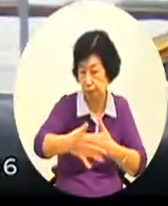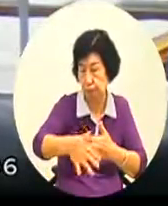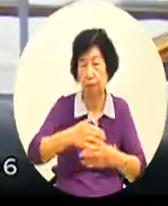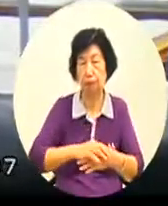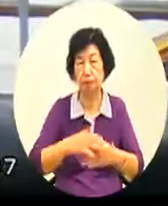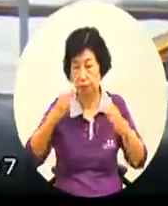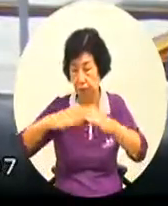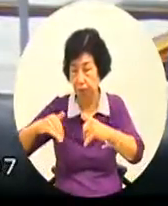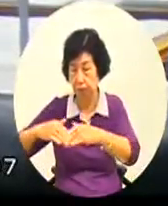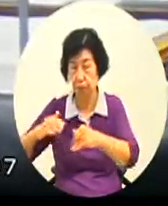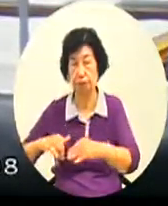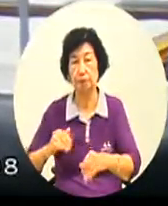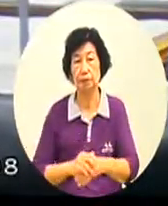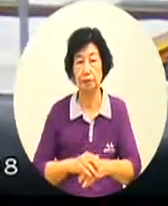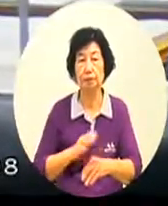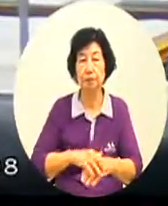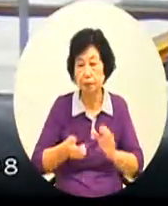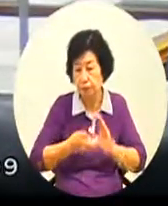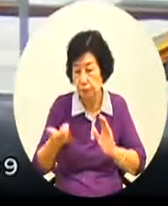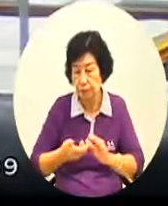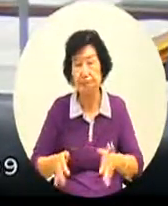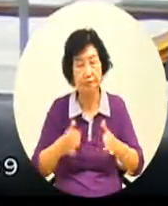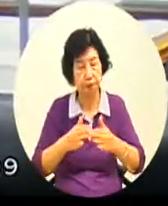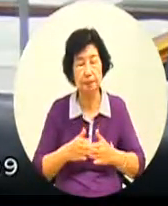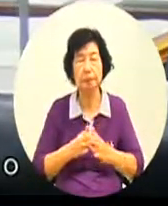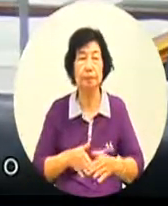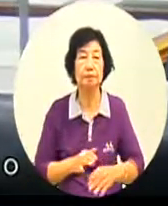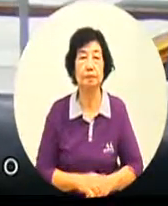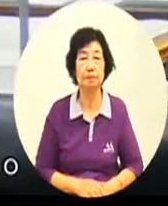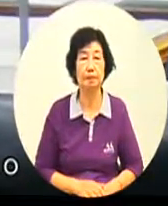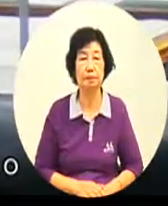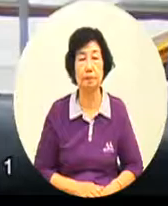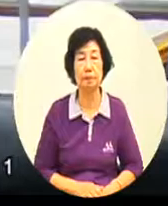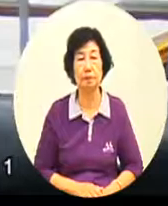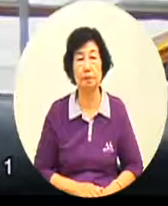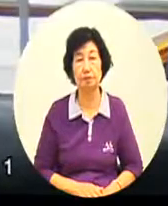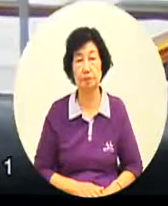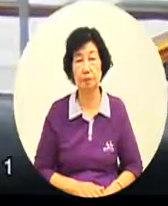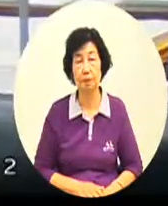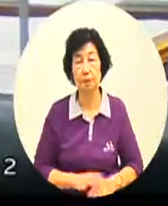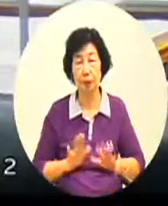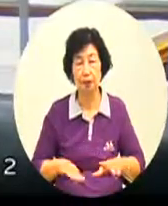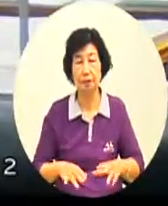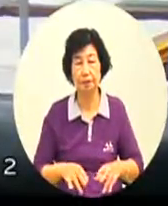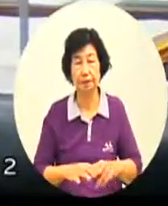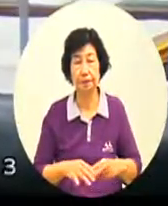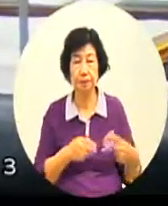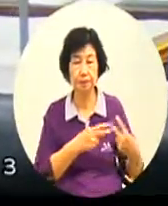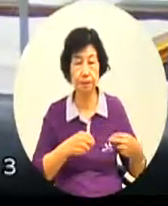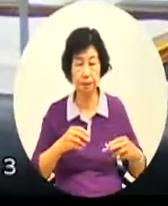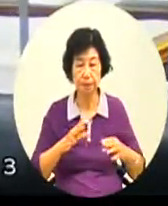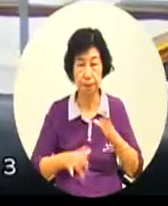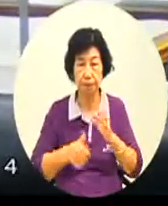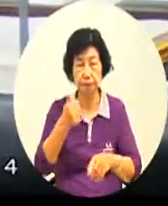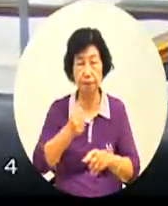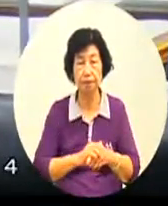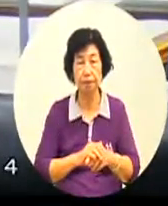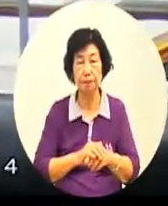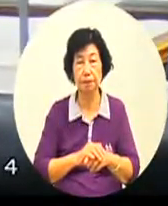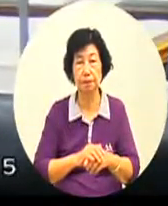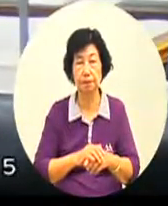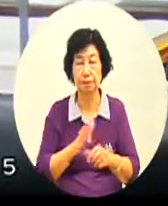样啦，什么之类，不得不走啊。 诸位，对拉瓦克部落的， 今天如果说小英总统没有给原乡的朋友这一些